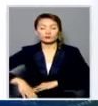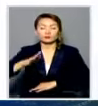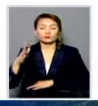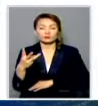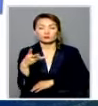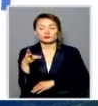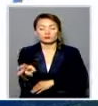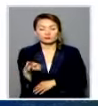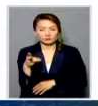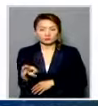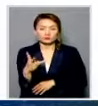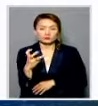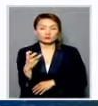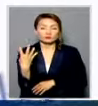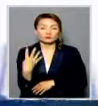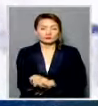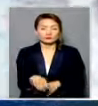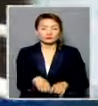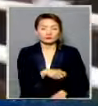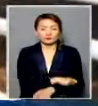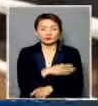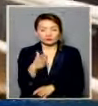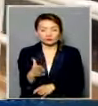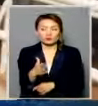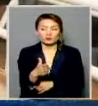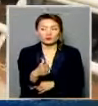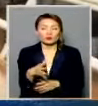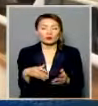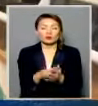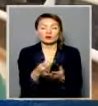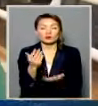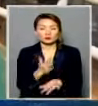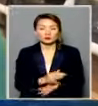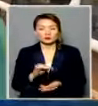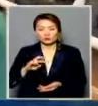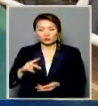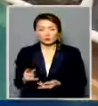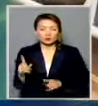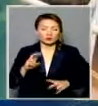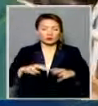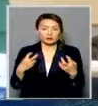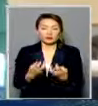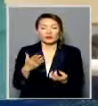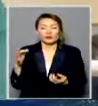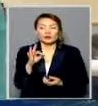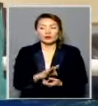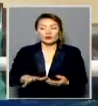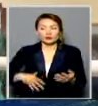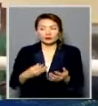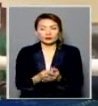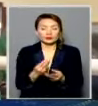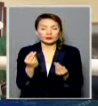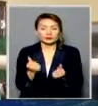протяженностью 3340 метров. Запрошены средства. На июльской сессии будет рассмотрена возможность